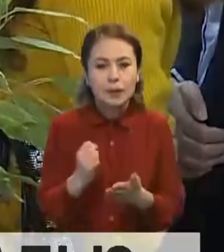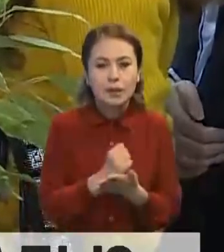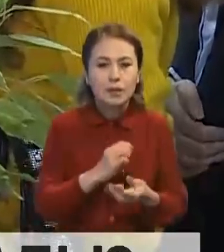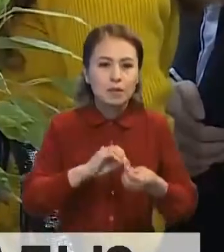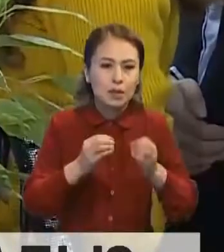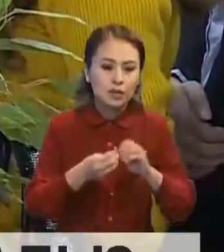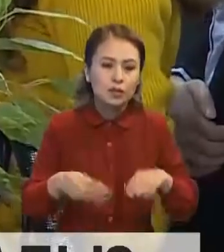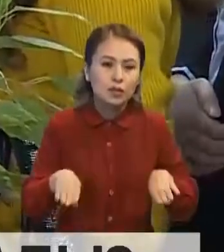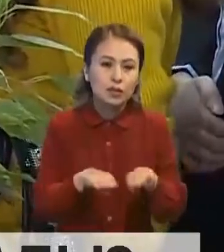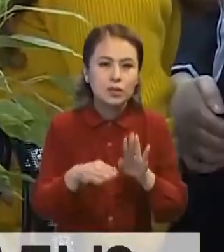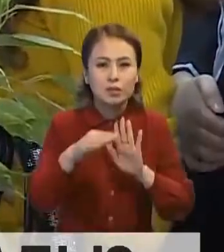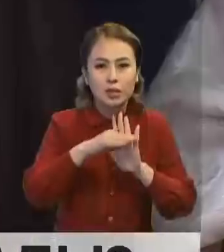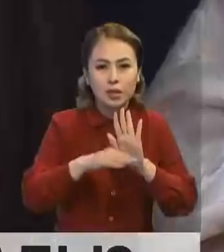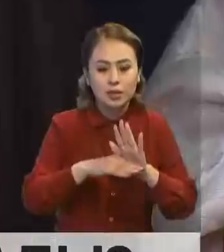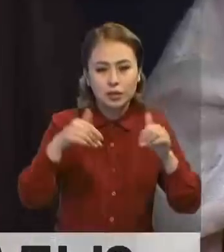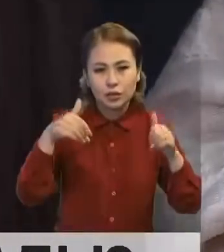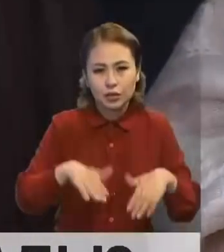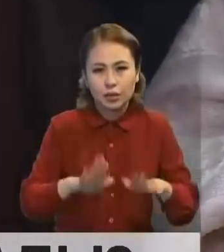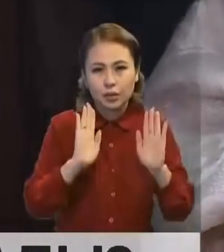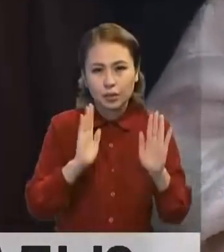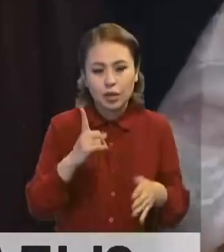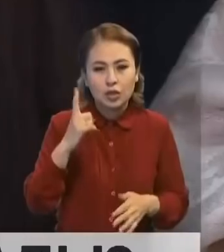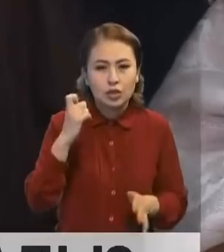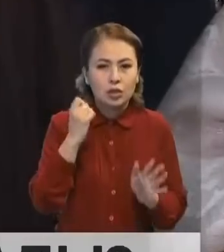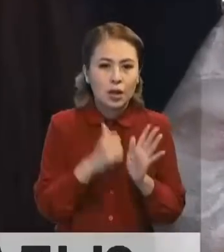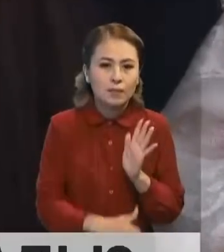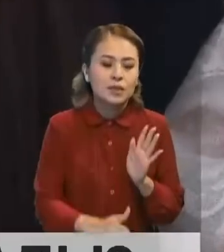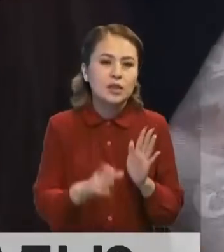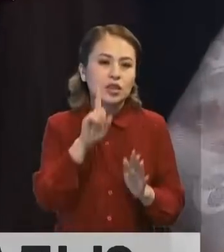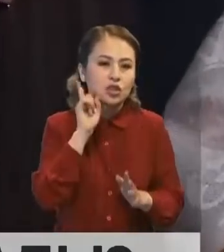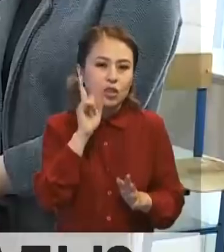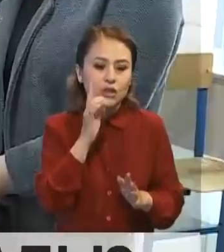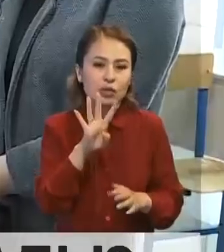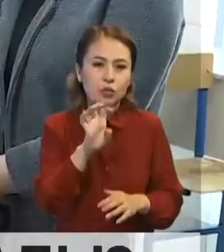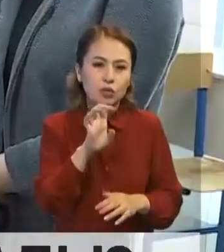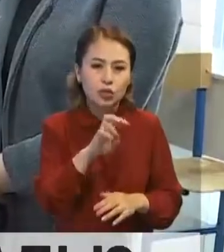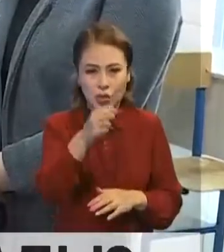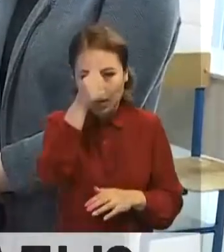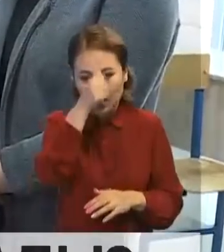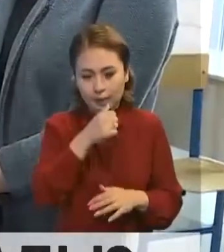мәселеде осы бағдарлама аясында шешімін таппақ. 160 мың жас 400 айлық есептік